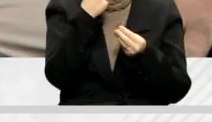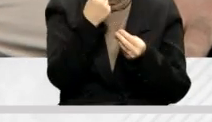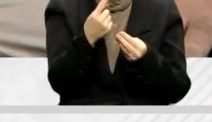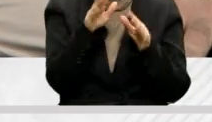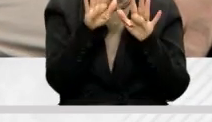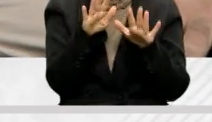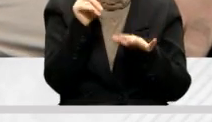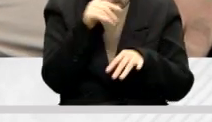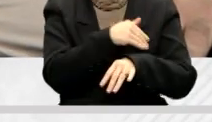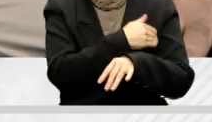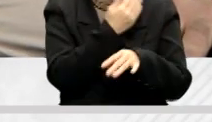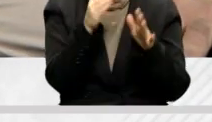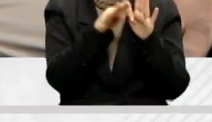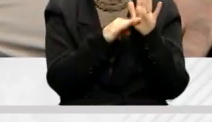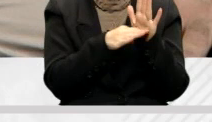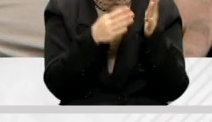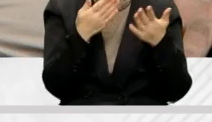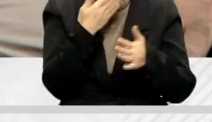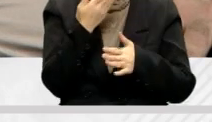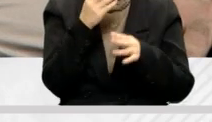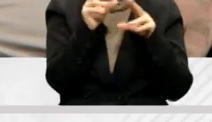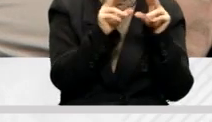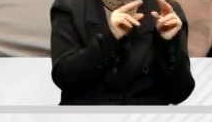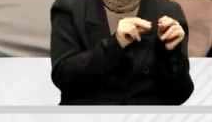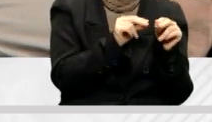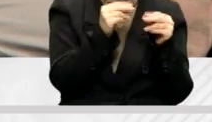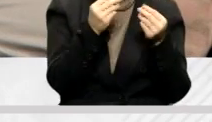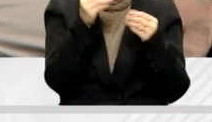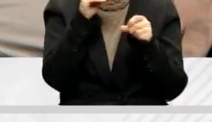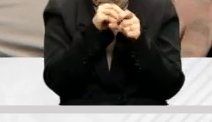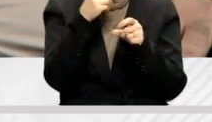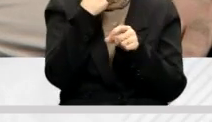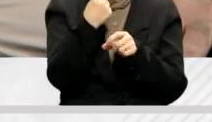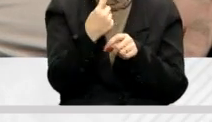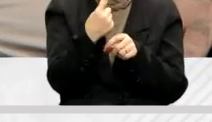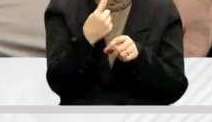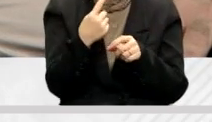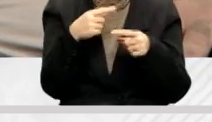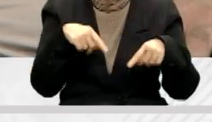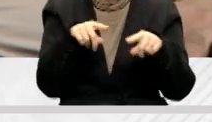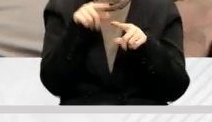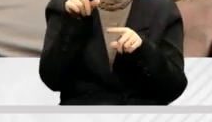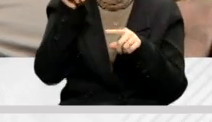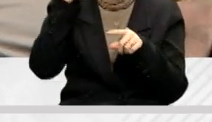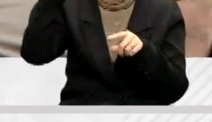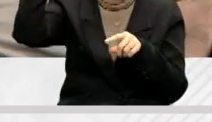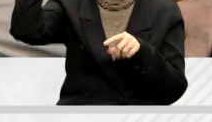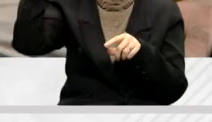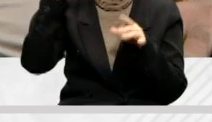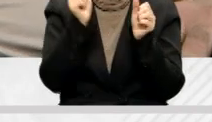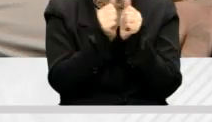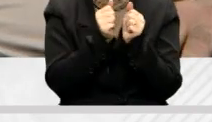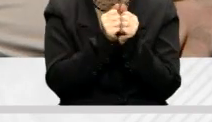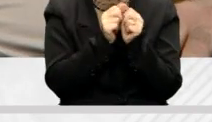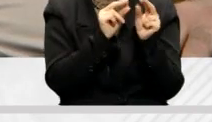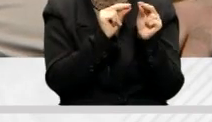hayattan özellikle mesela şimdi uyku bu örneklendirebileceğimiz şeylerden bir tanesi belki. Bizim aslında o gün ışığıyla uyanıp hani